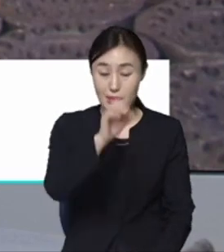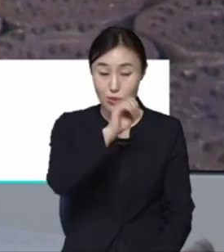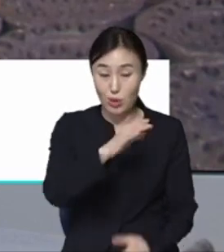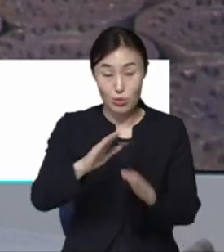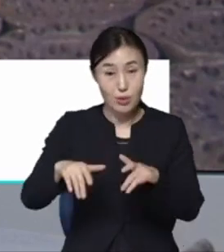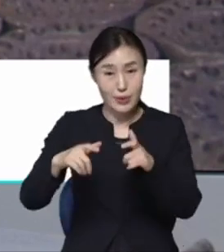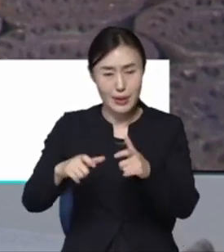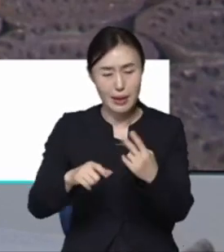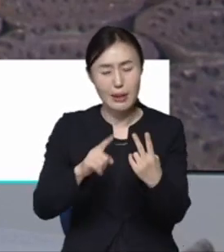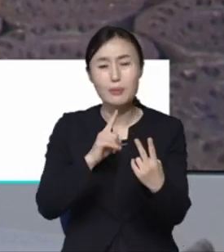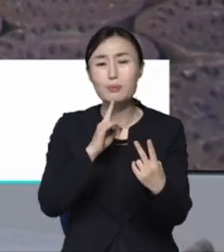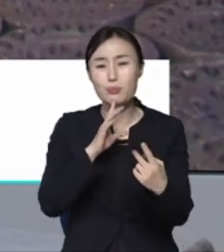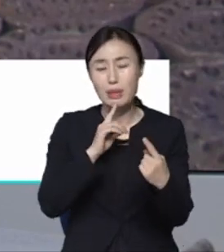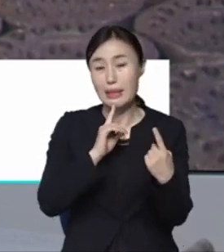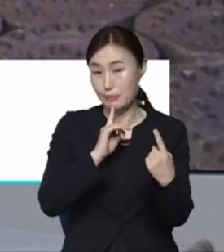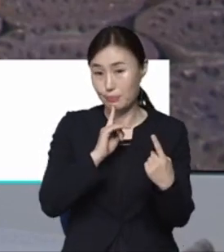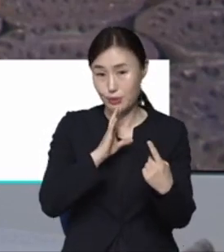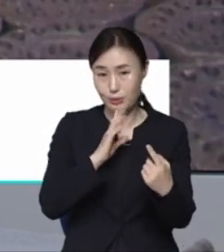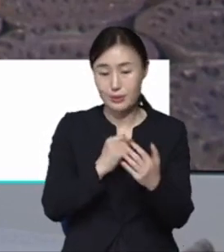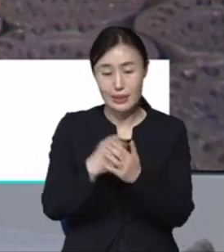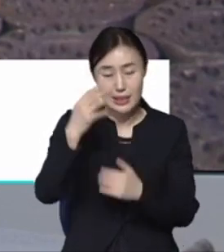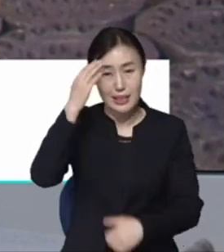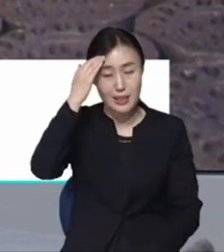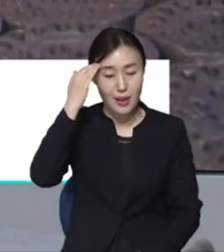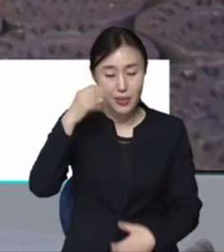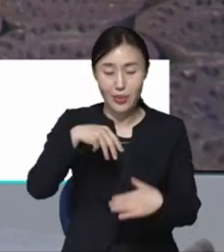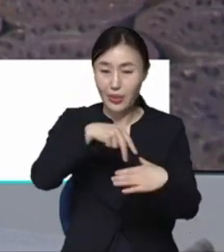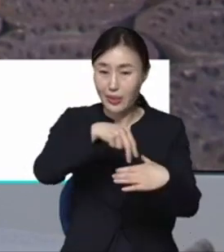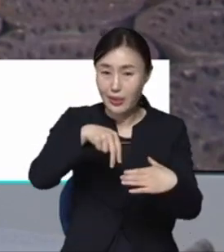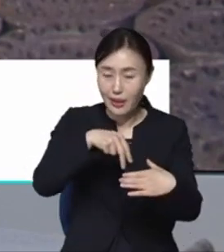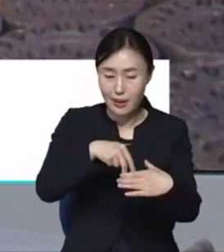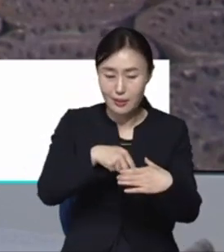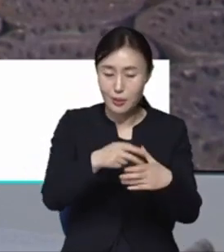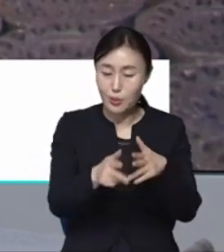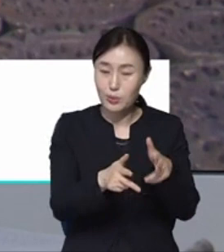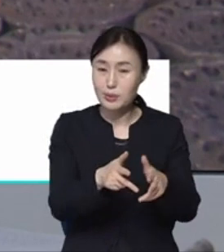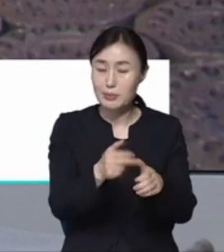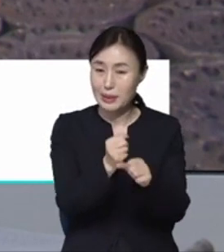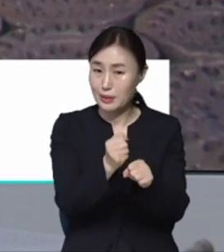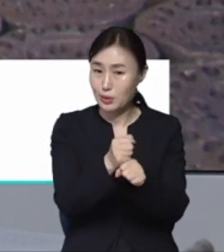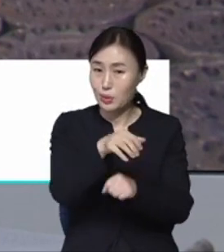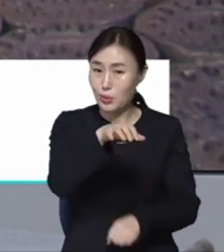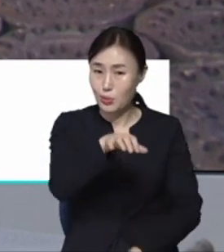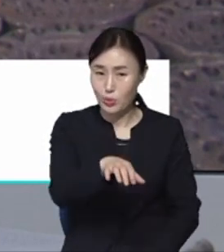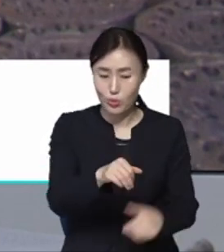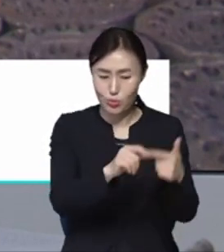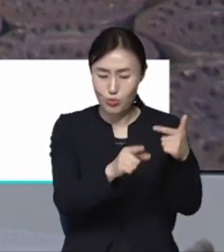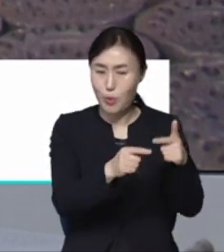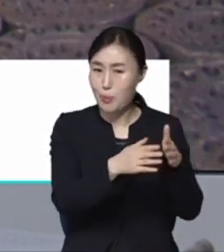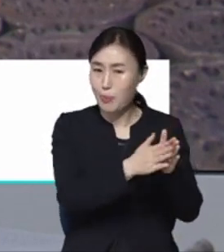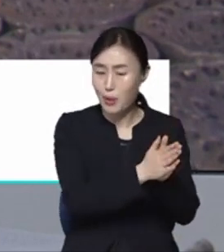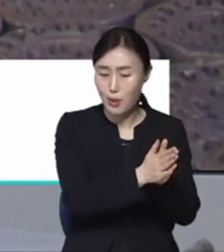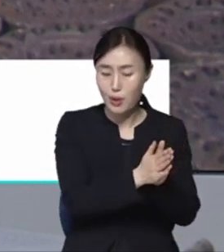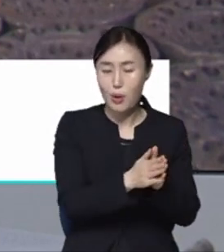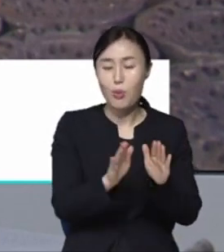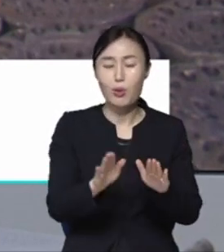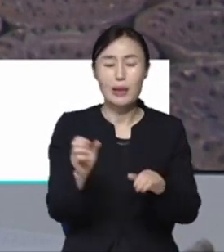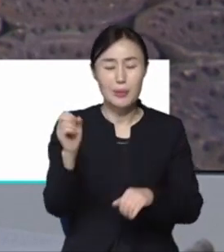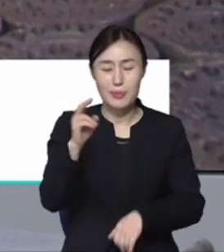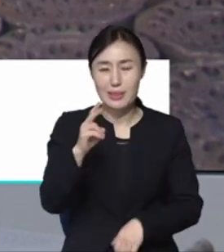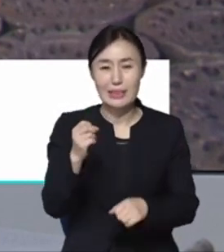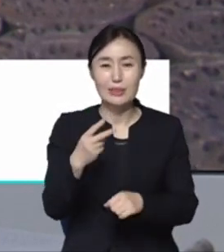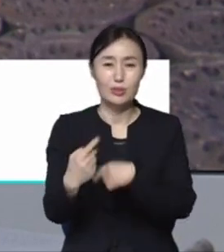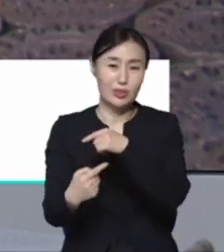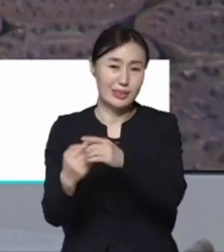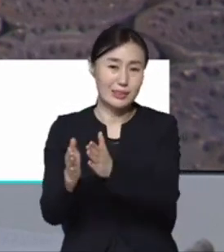광주 전남에 하나밖에 없던 연탄 공장이 지난 6월에 문을 닫았다가 최근 한시적으로 재가동에 들어갔습니다. 올겨울을